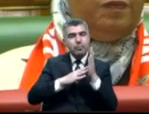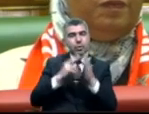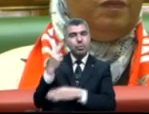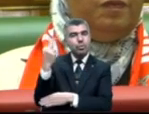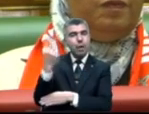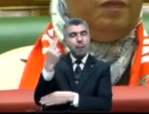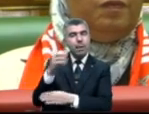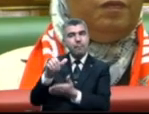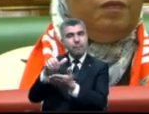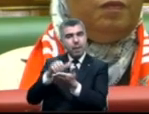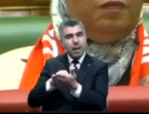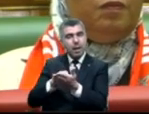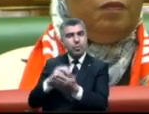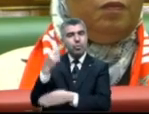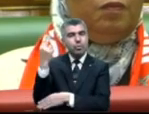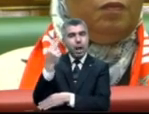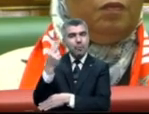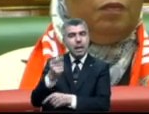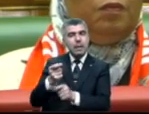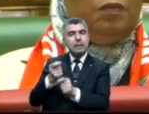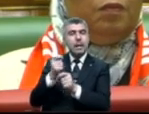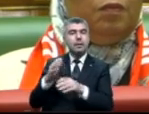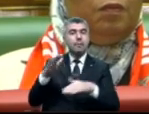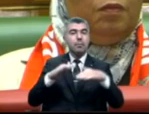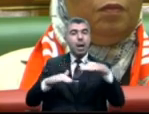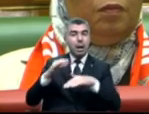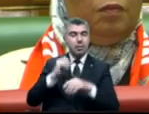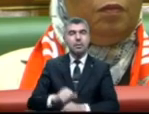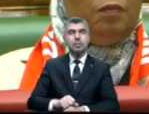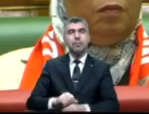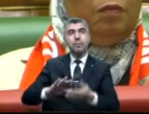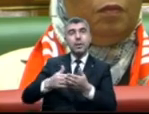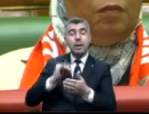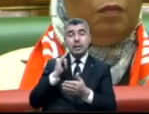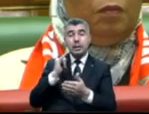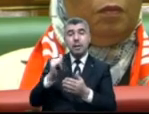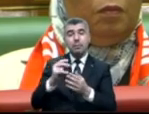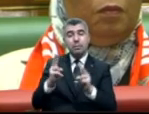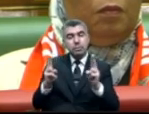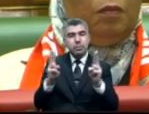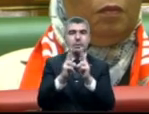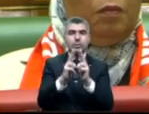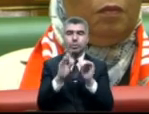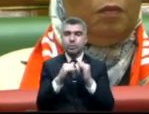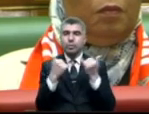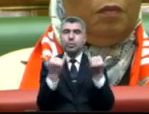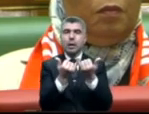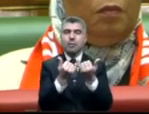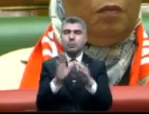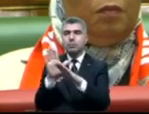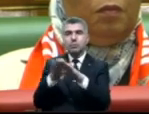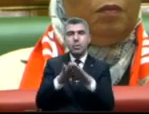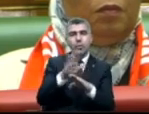الوطنية للفلاحة والجامعة الوطنية للصيد البحري والملاحة التجارية، والتي ما فتئت تطلب عقد لقاءات واجتماعات معكم ومع